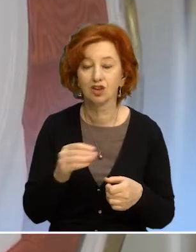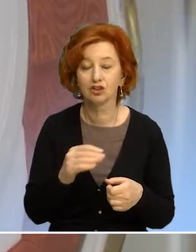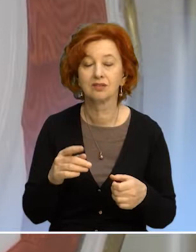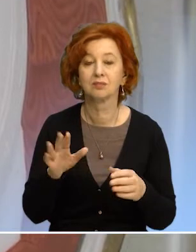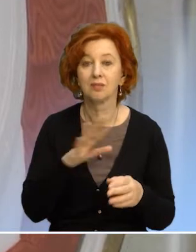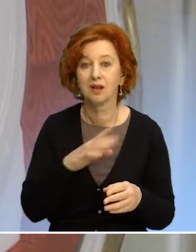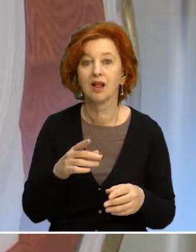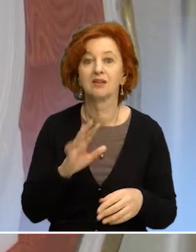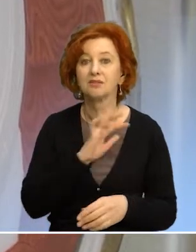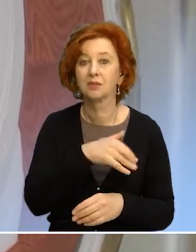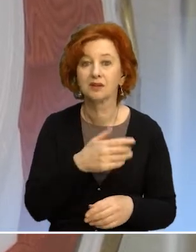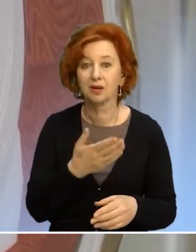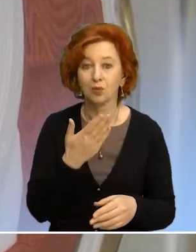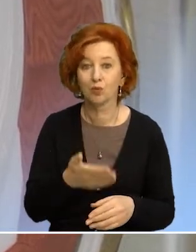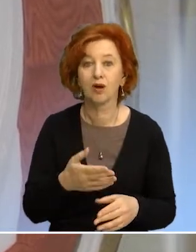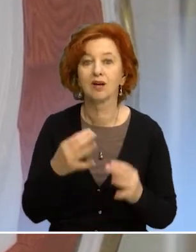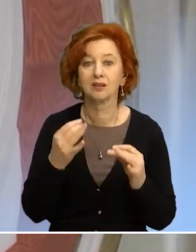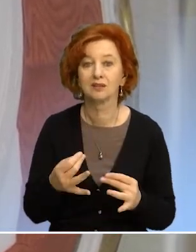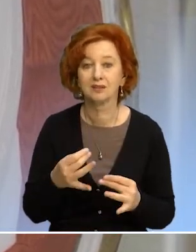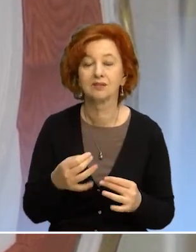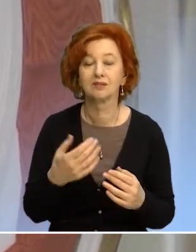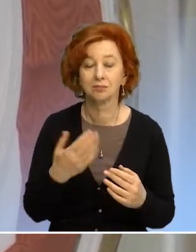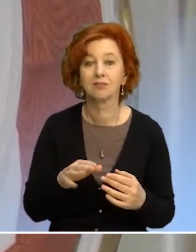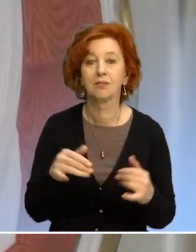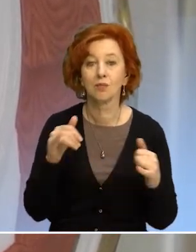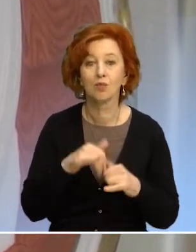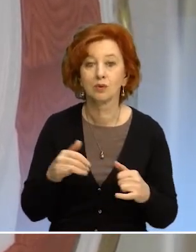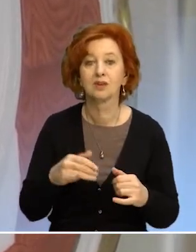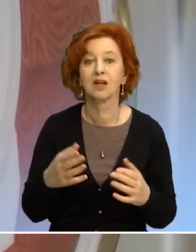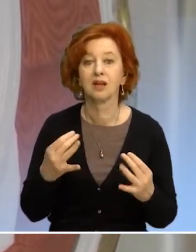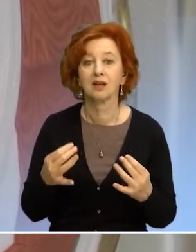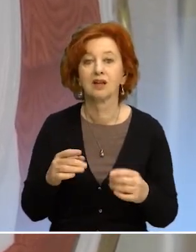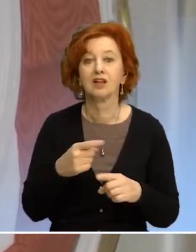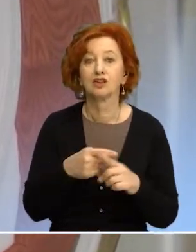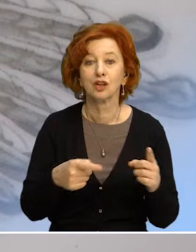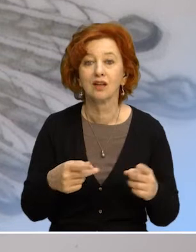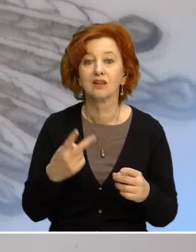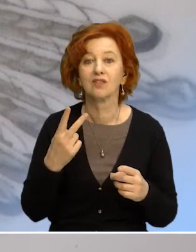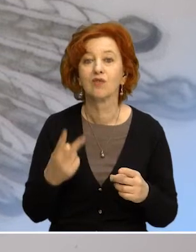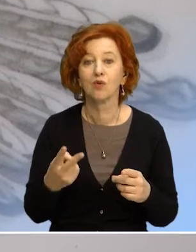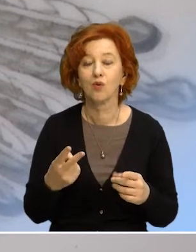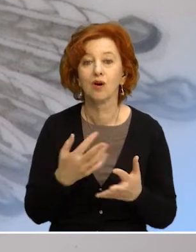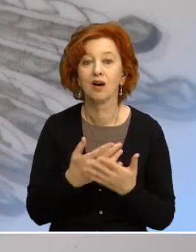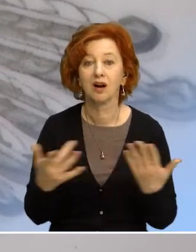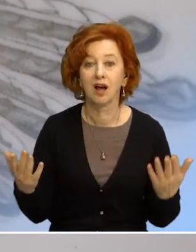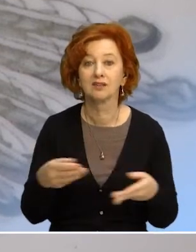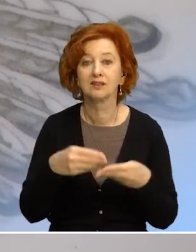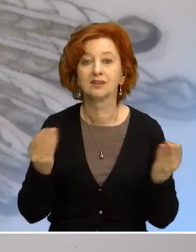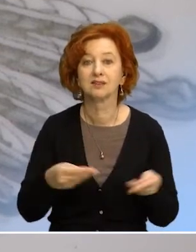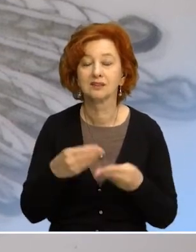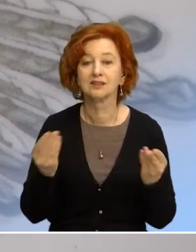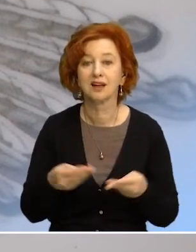Ленинграда тогда, из Санкт-Петербурга, из одного из центральных и крупнейших музеев нашей страны, части двух орденских